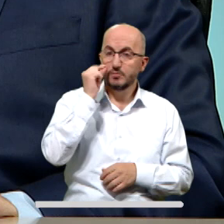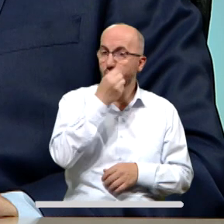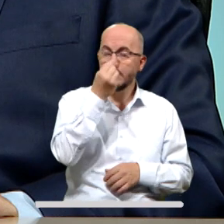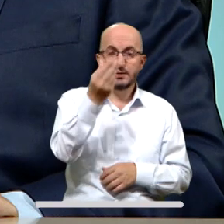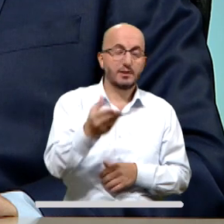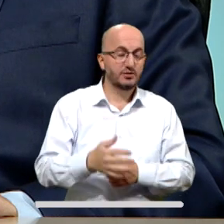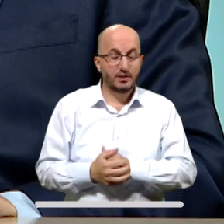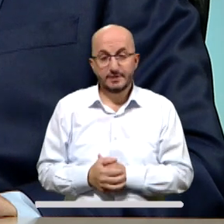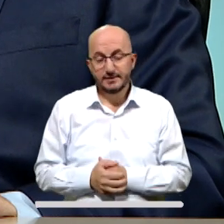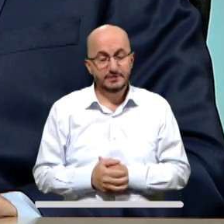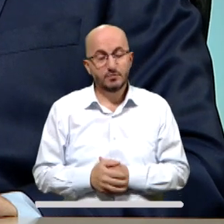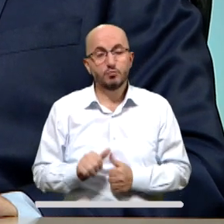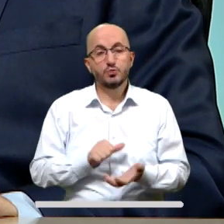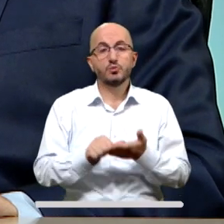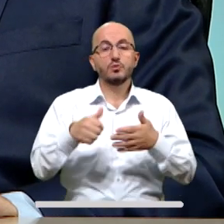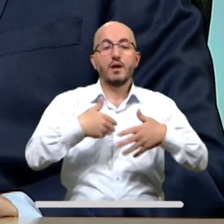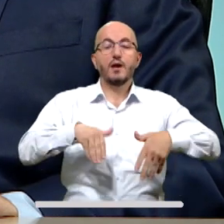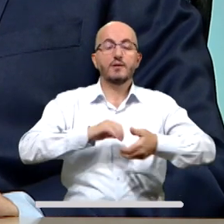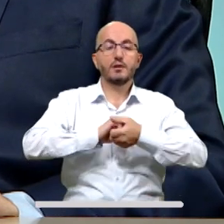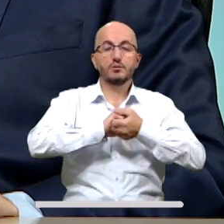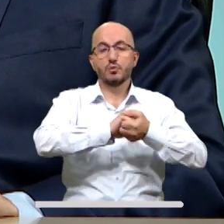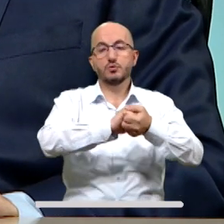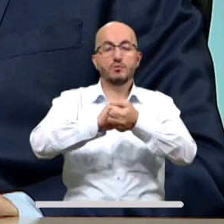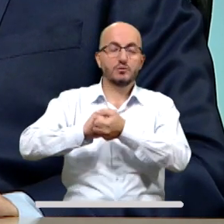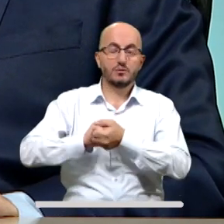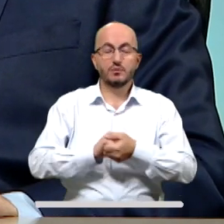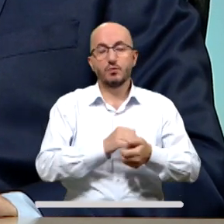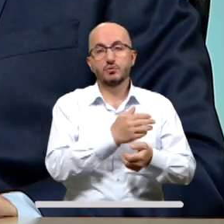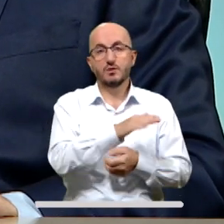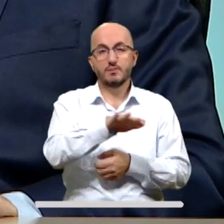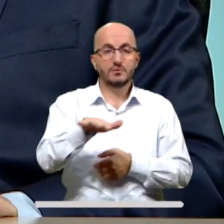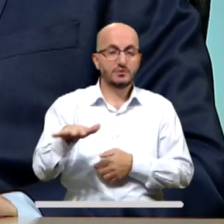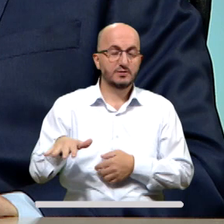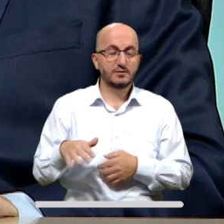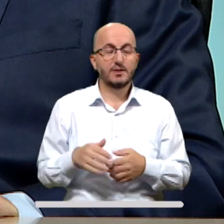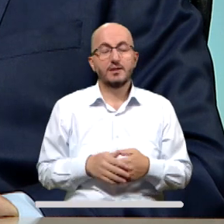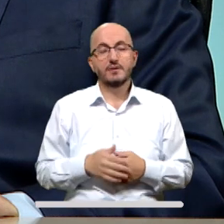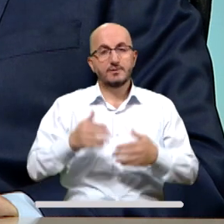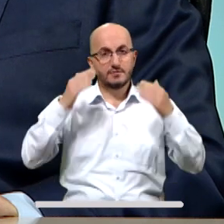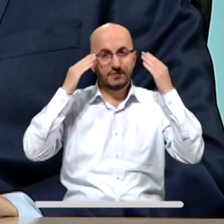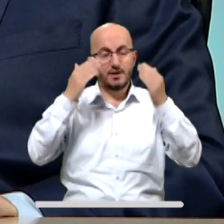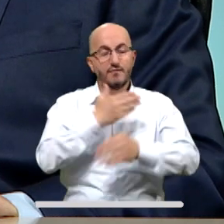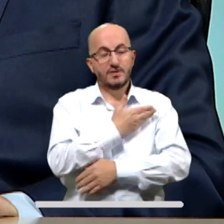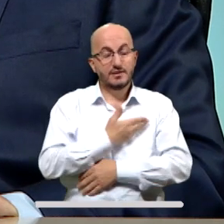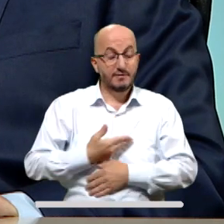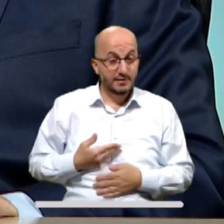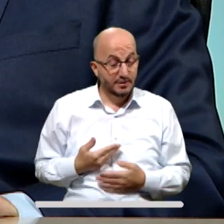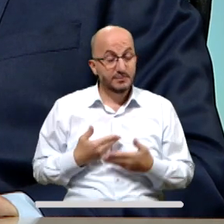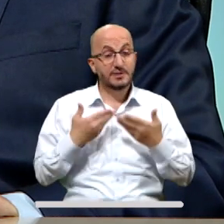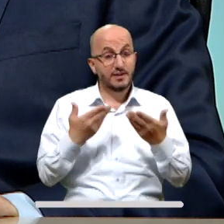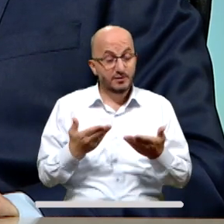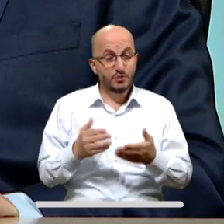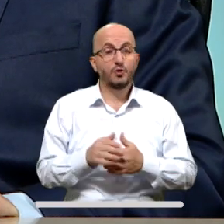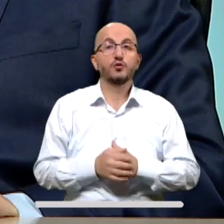etsin. Bütün engelli dostlarımıza, özel gereksinim hisseden yavrularımıza, bireylerimize selam ve muhabbetlerimizi iletiyoruz. Hayırlı